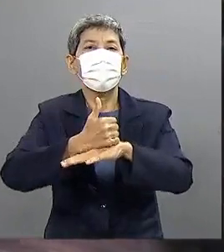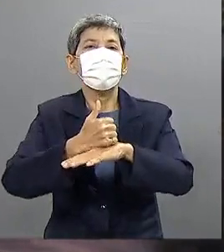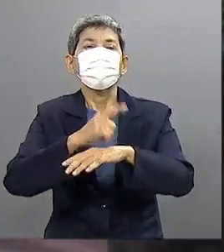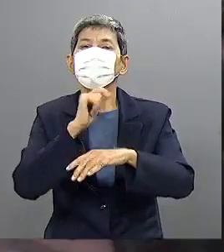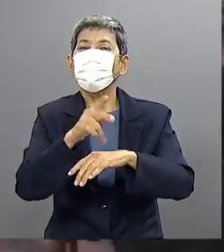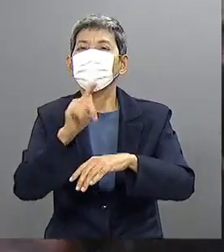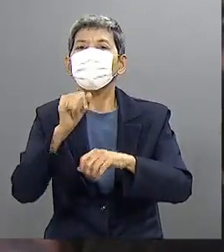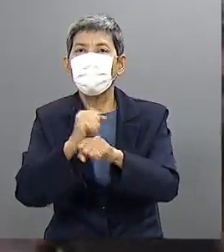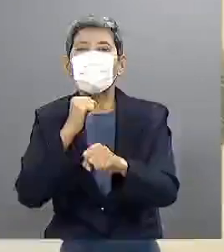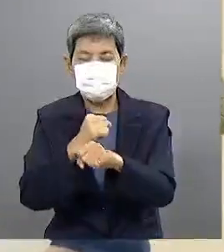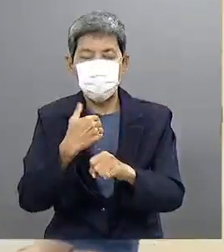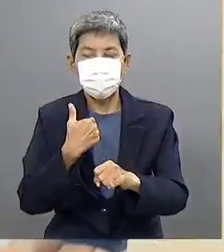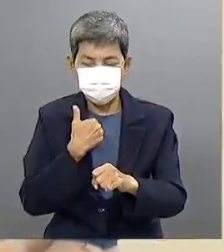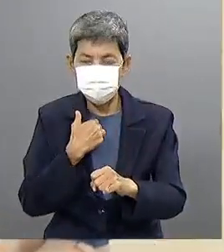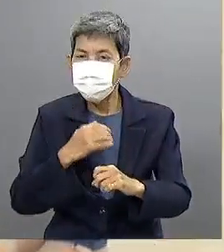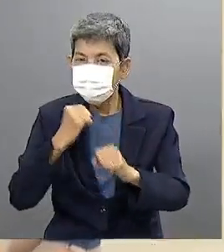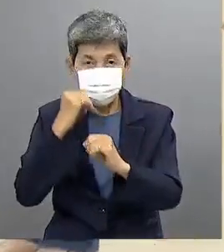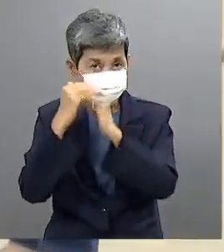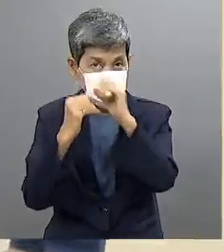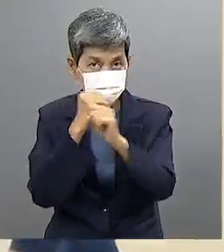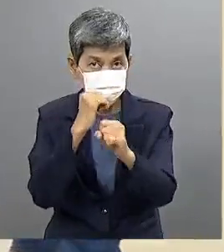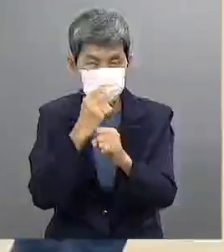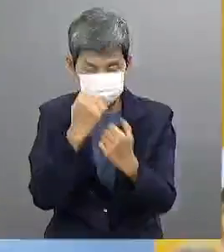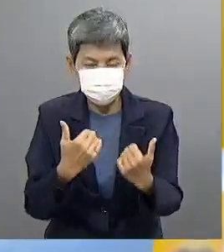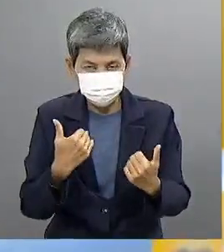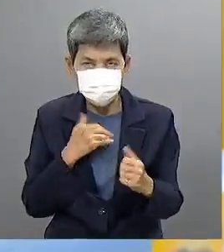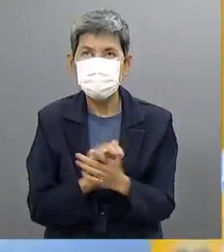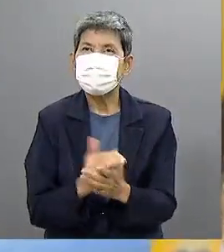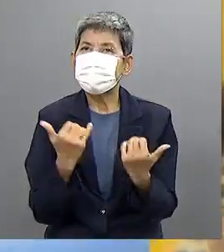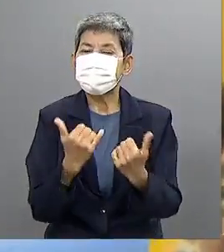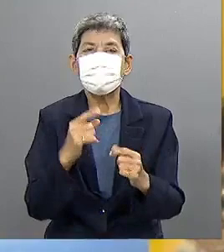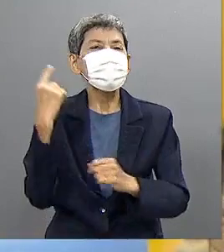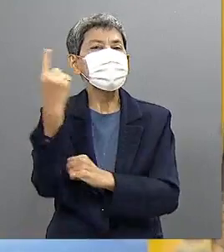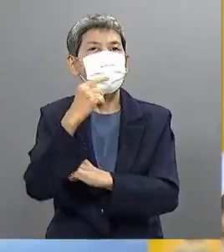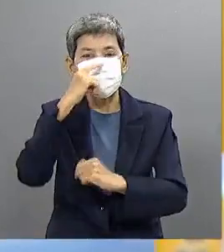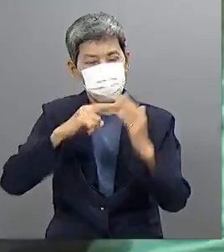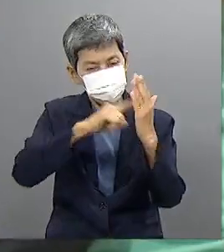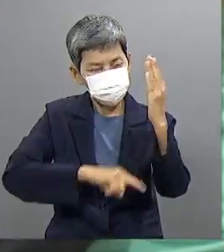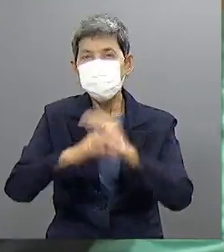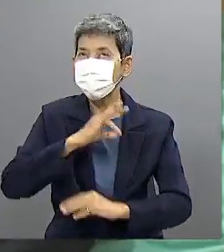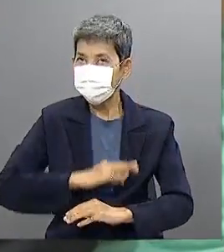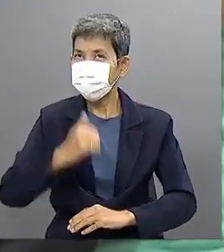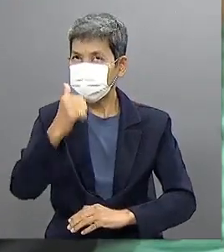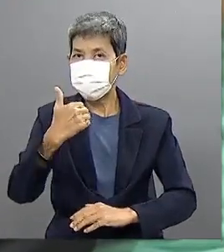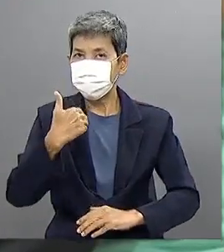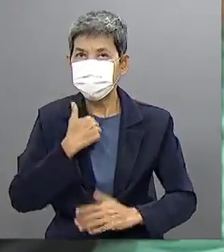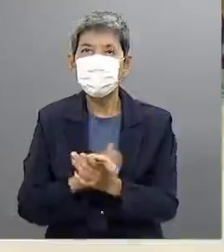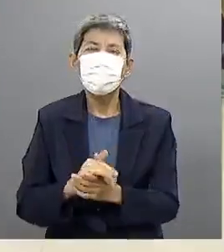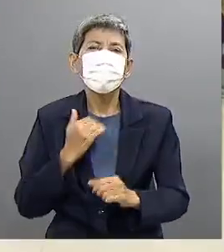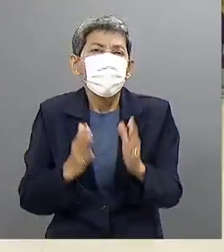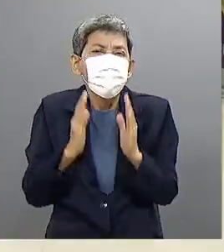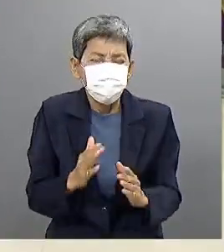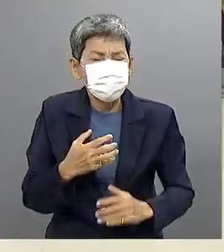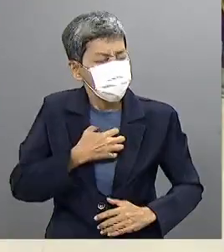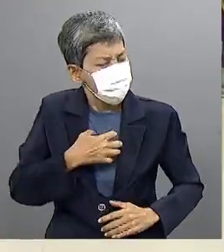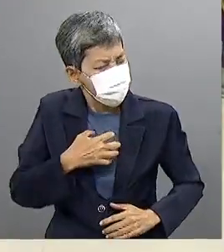ดิจิทัลวิจัยและพัฒนาระบุว่าตอนนี้นะคะสถานการณ์การท่องเที่ยวในประเทศดีขึ้นมากค่ะเพราะว่าช่วงที่ผ่านมาหลายคนมีความต้องการเดินทางท่องเ